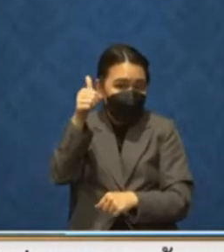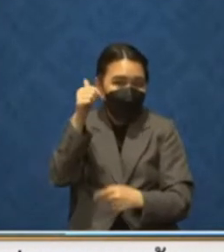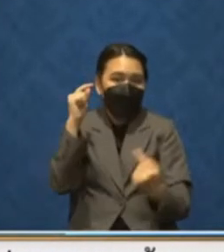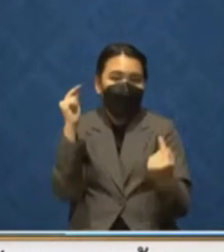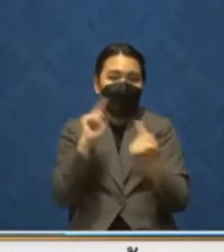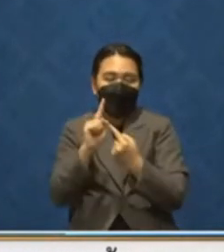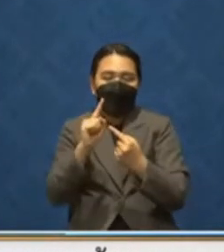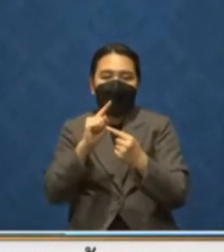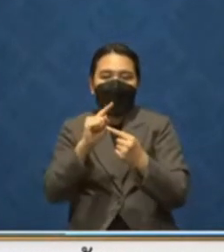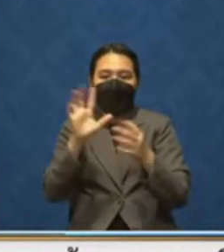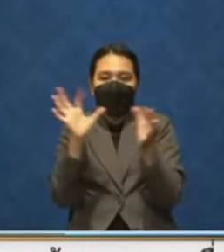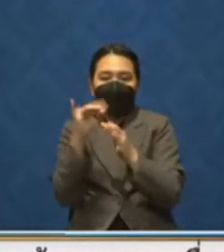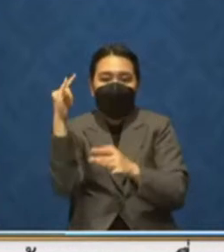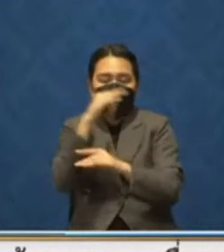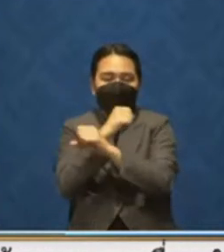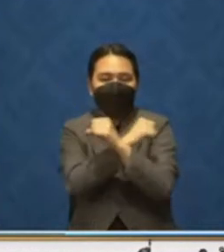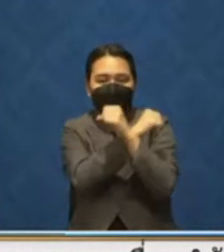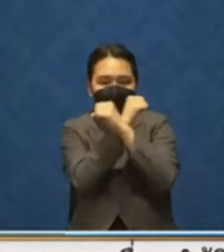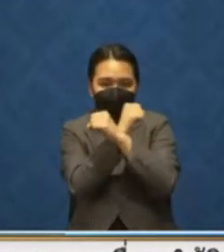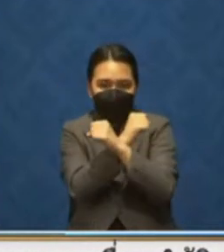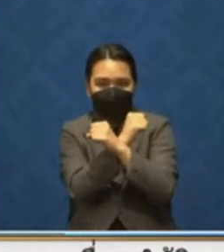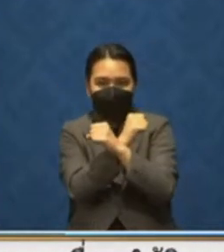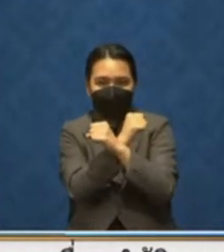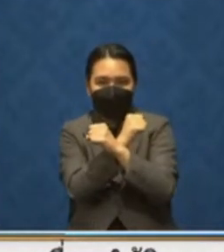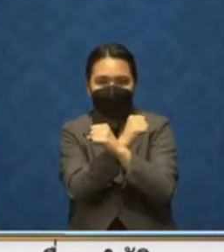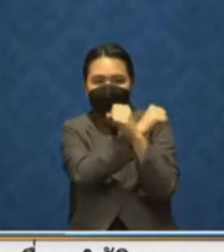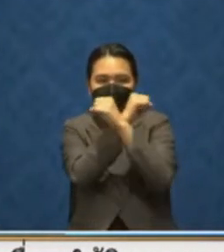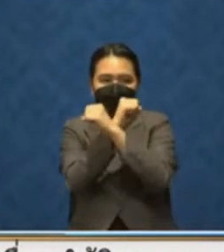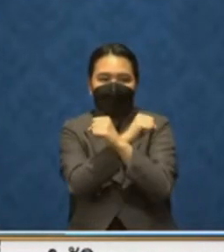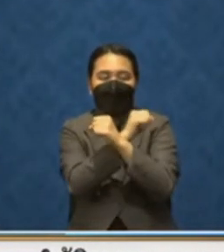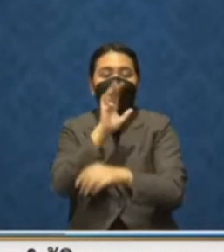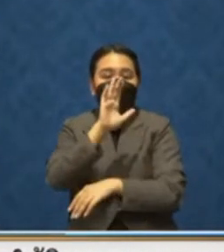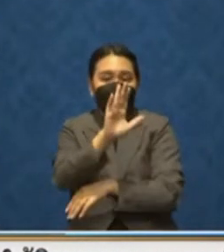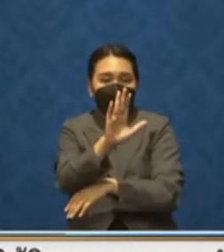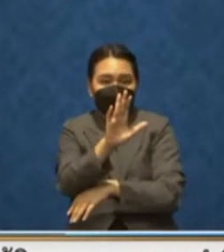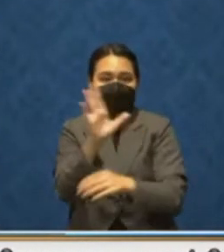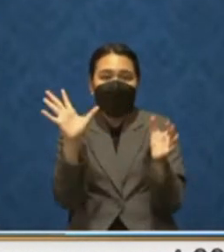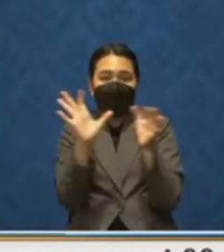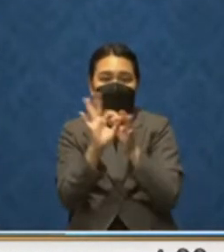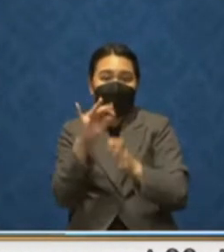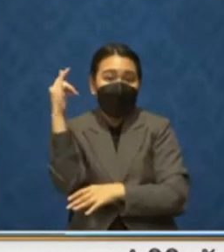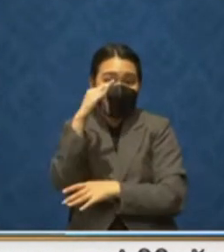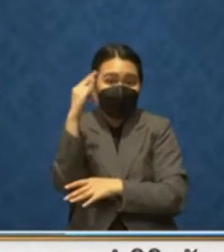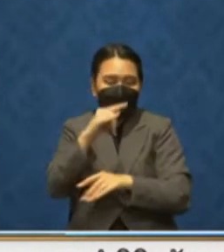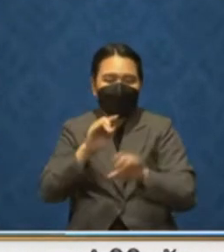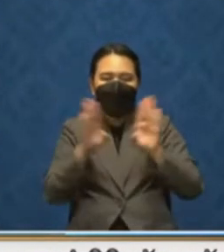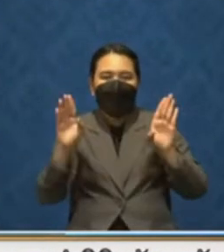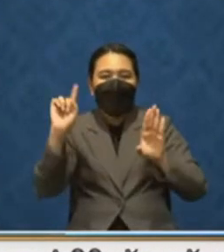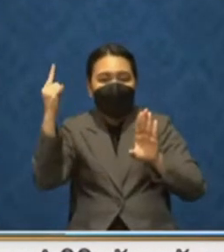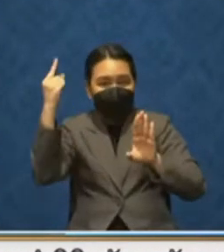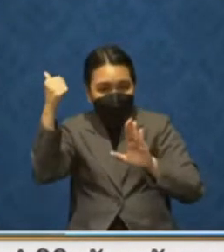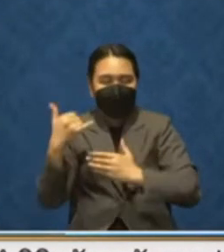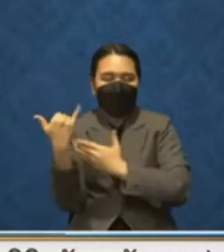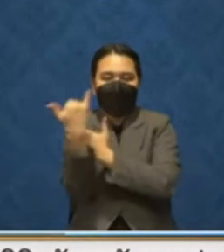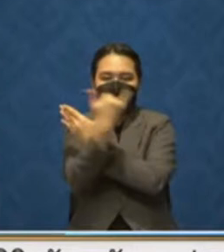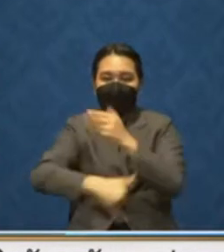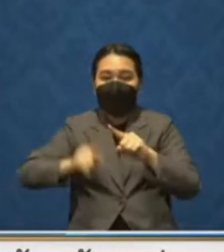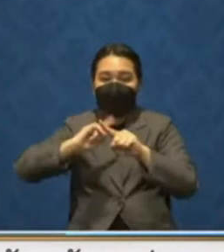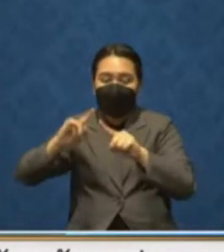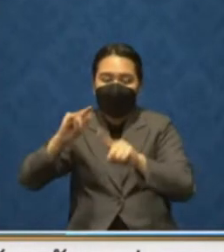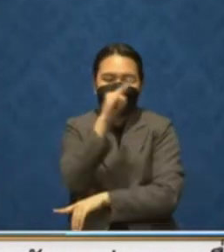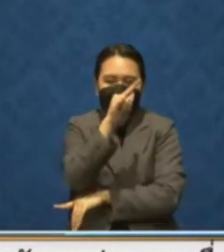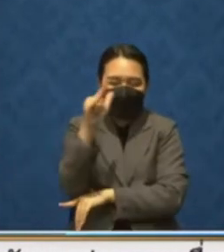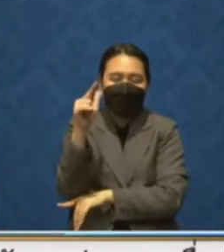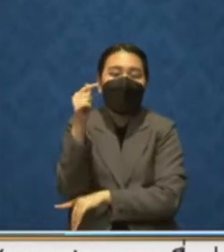บินเซ็บซี่แซ่บที่อัน Cityครั้งสามารถเพิ่มประมาณเส้นทางบินความถี่เที่ยวบินระหว่างประเทศได้แล้วก็ทำให้พระ